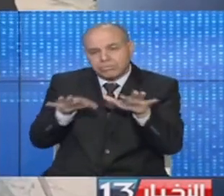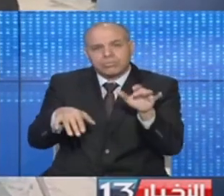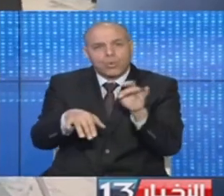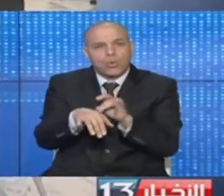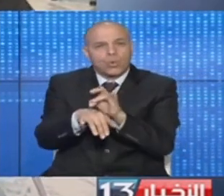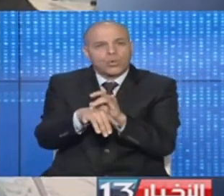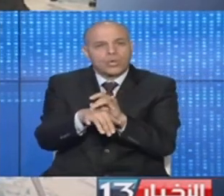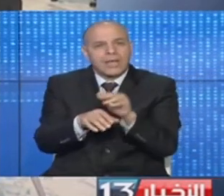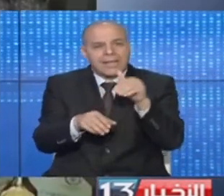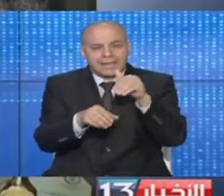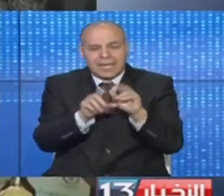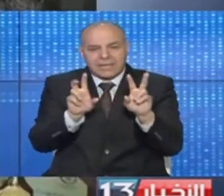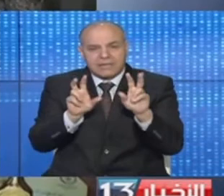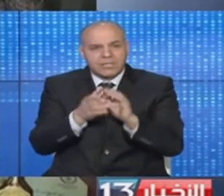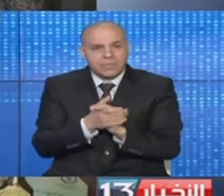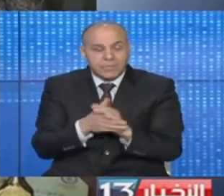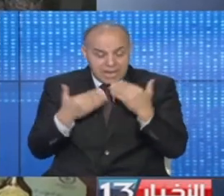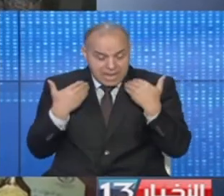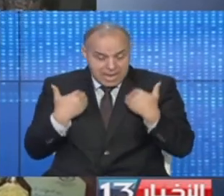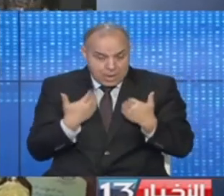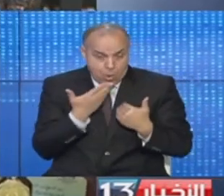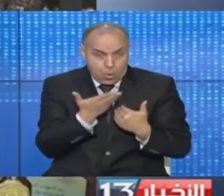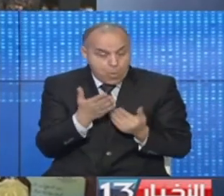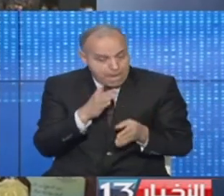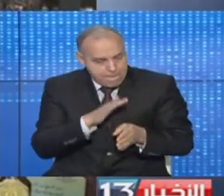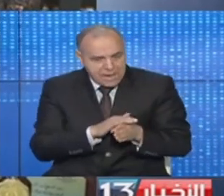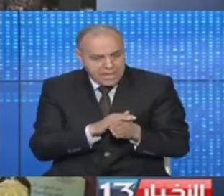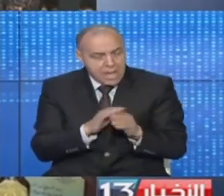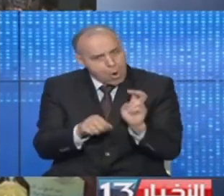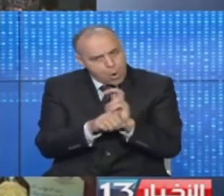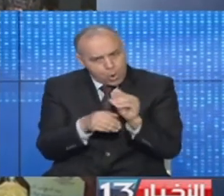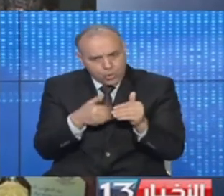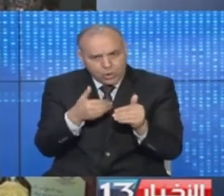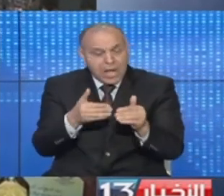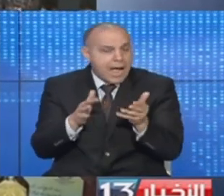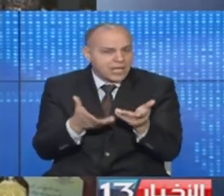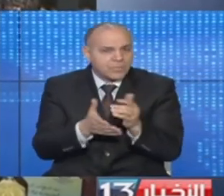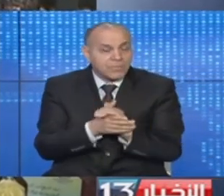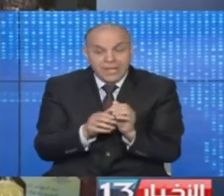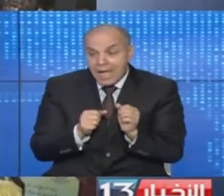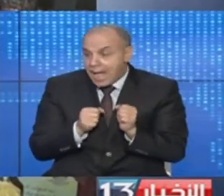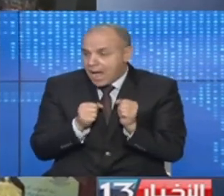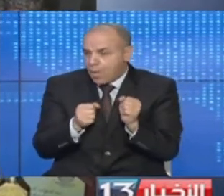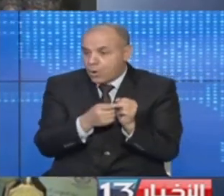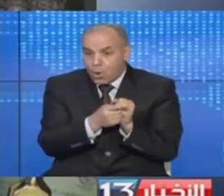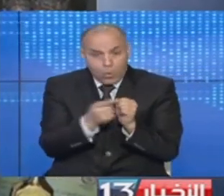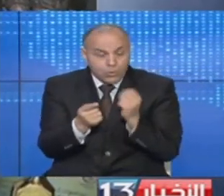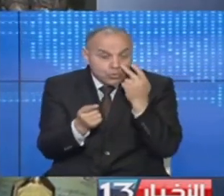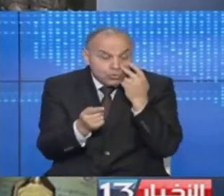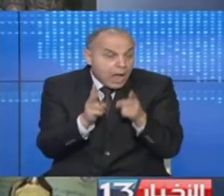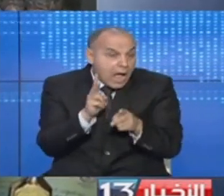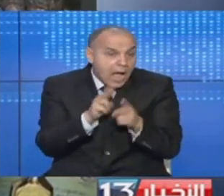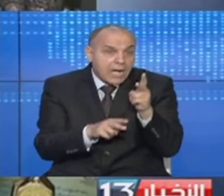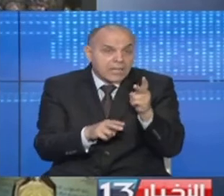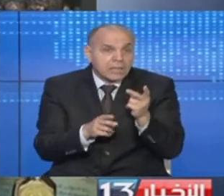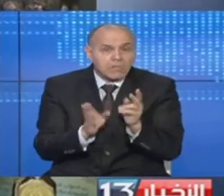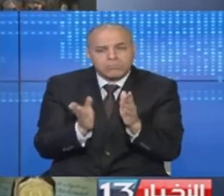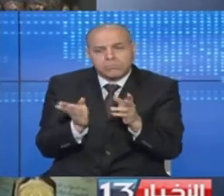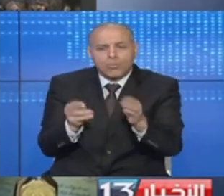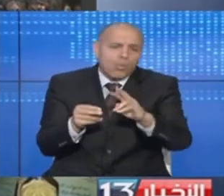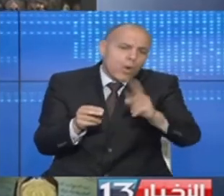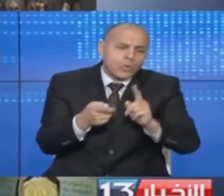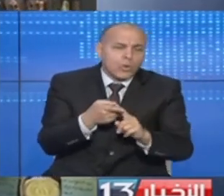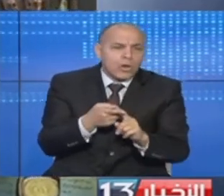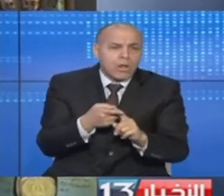العدوى بالمؤسسة. بالنسبة لنا هذه البداية متاع الحملة، لأنه حاولنا نشوفوا أكثر القطاعات اللي